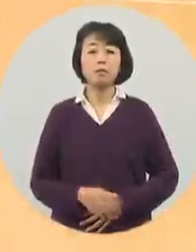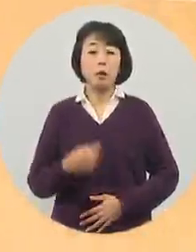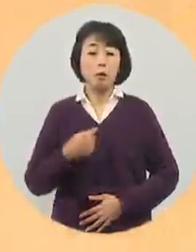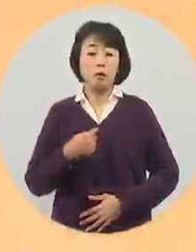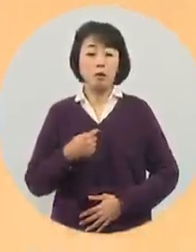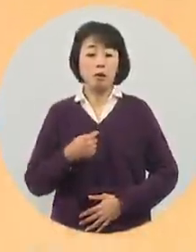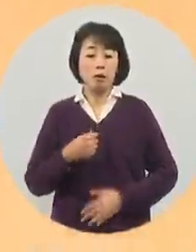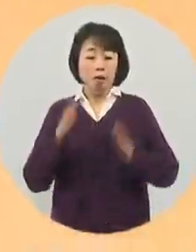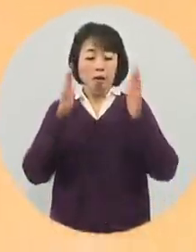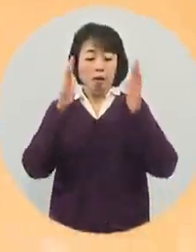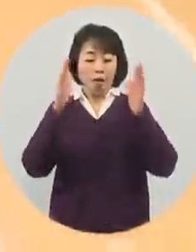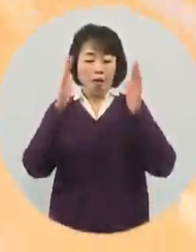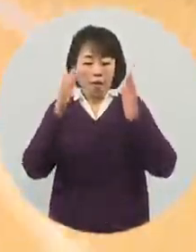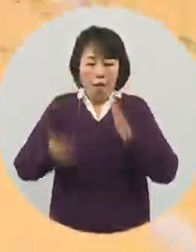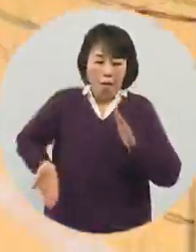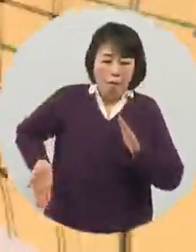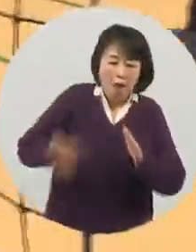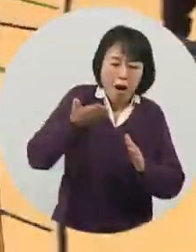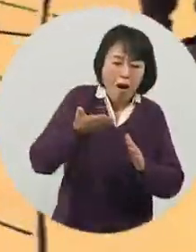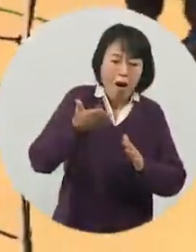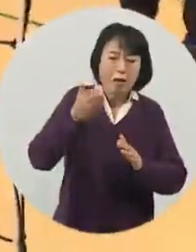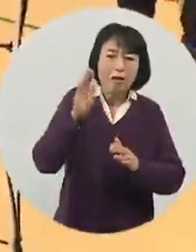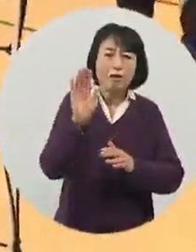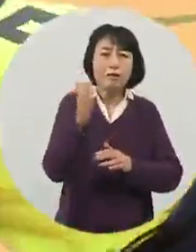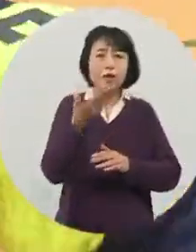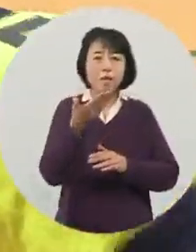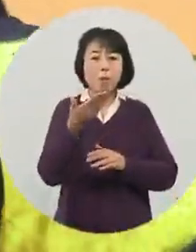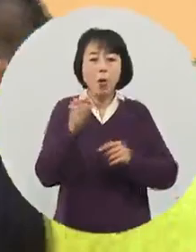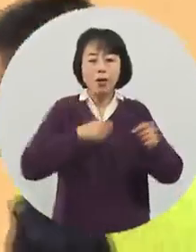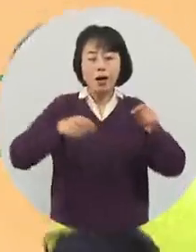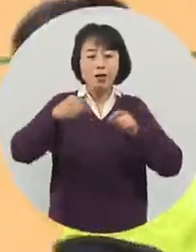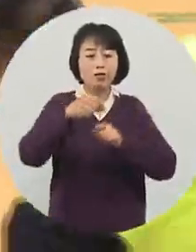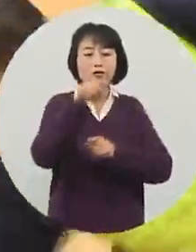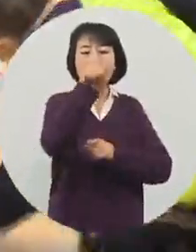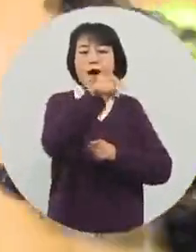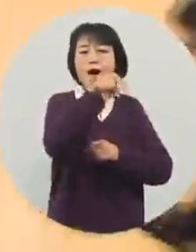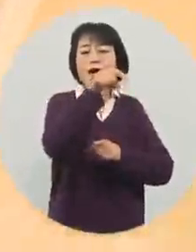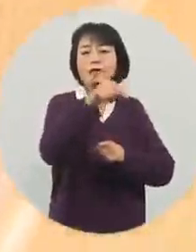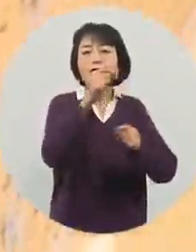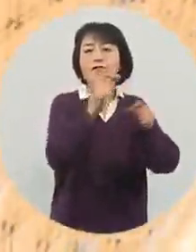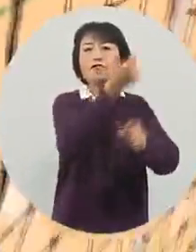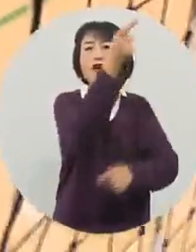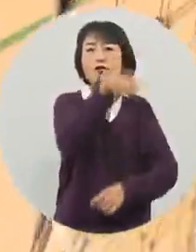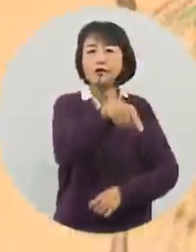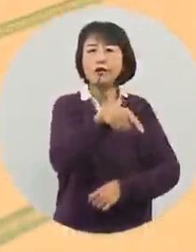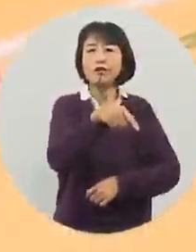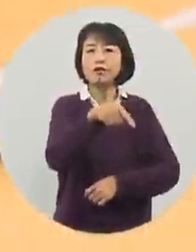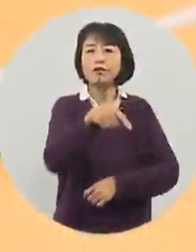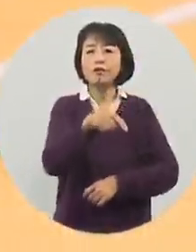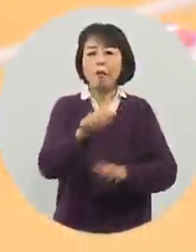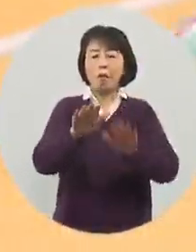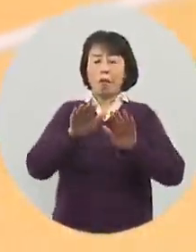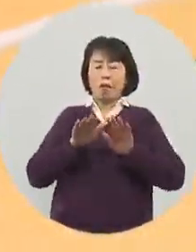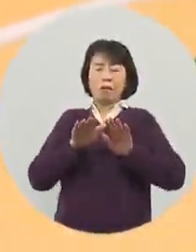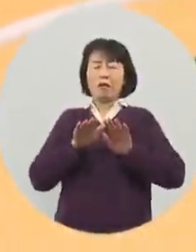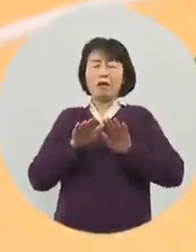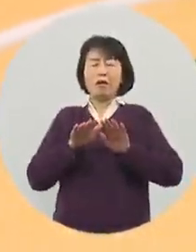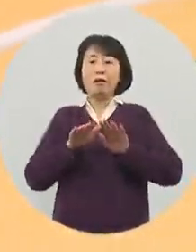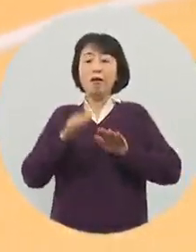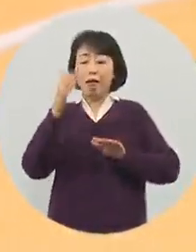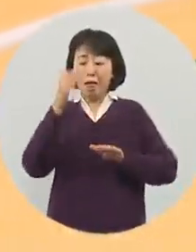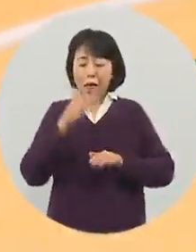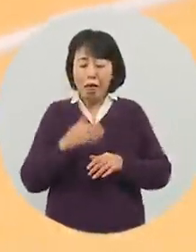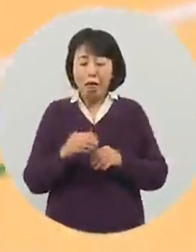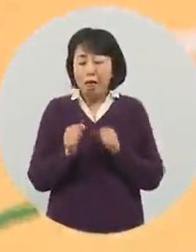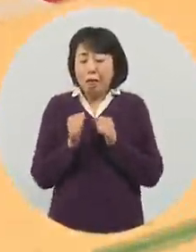私も必死に相手コートに返しましたが逆に相手のチャンスに。なんとか受け止めましたがその迫